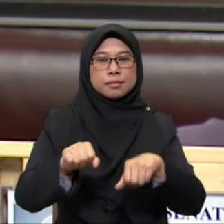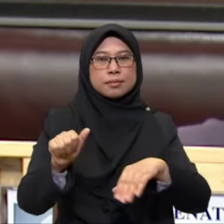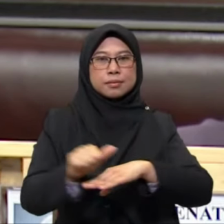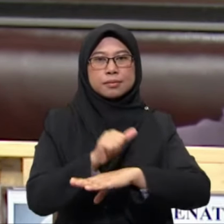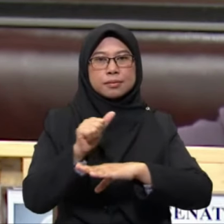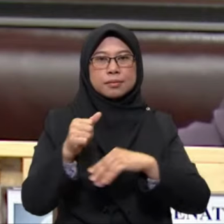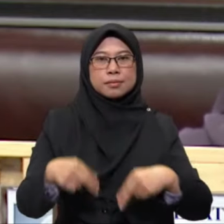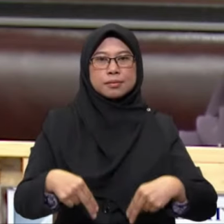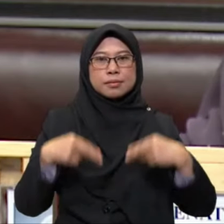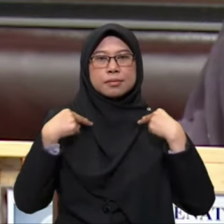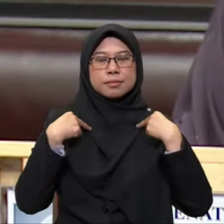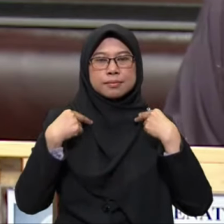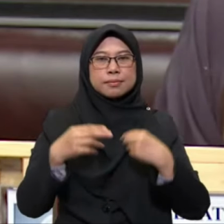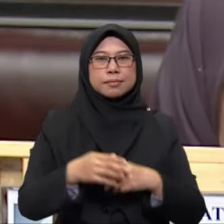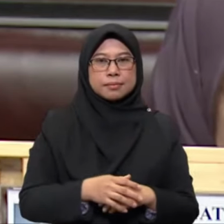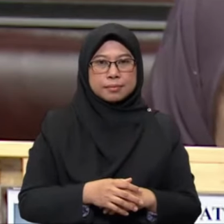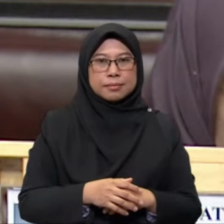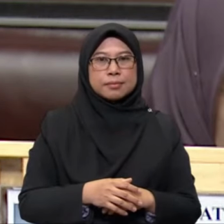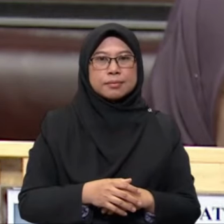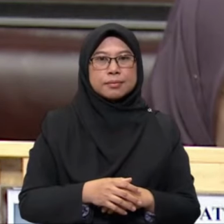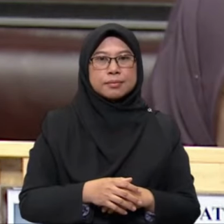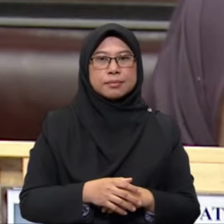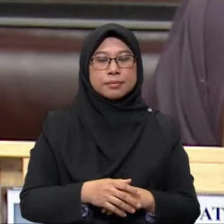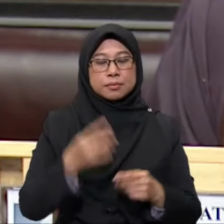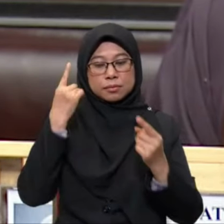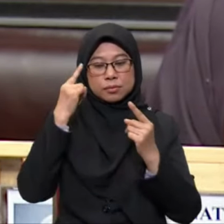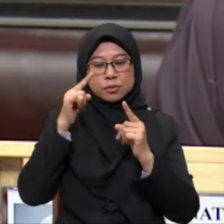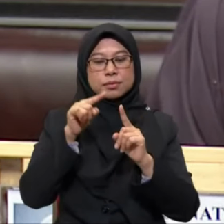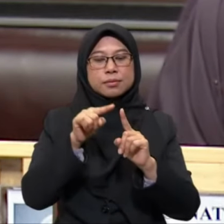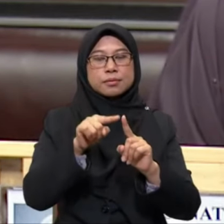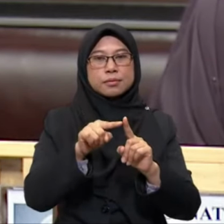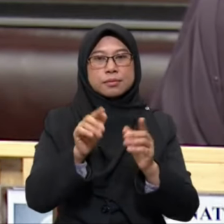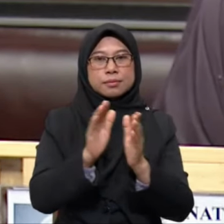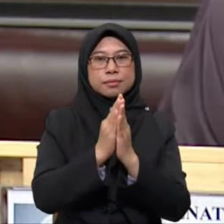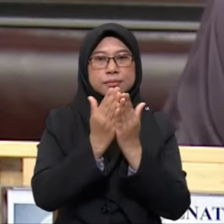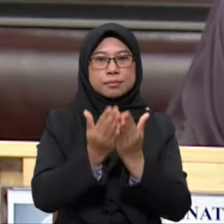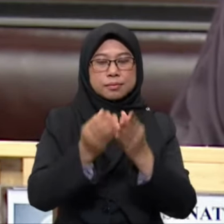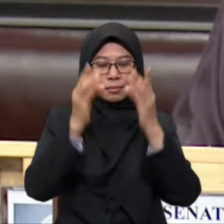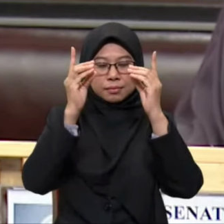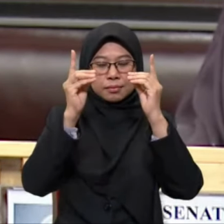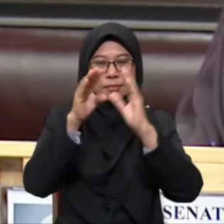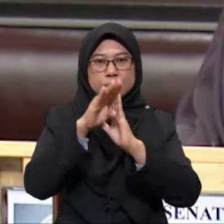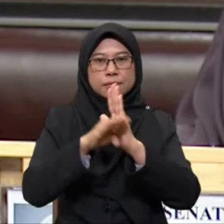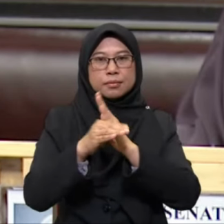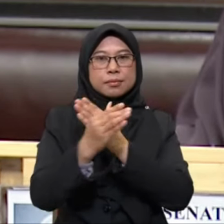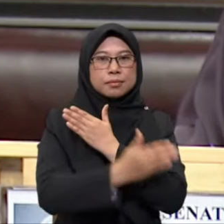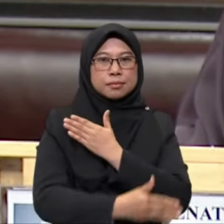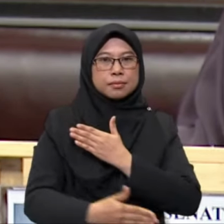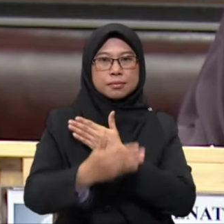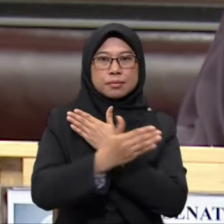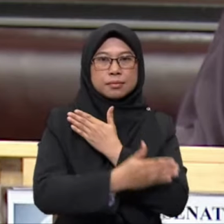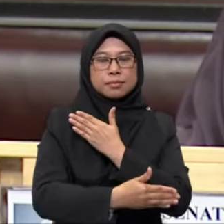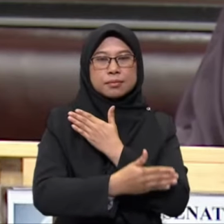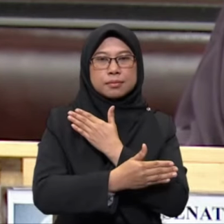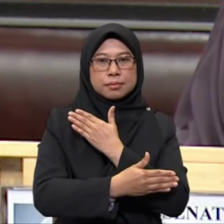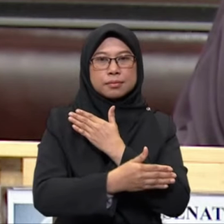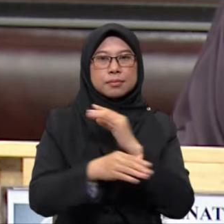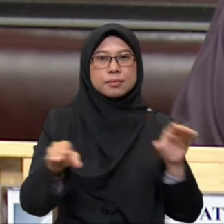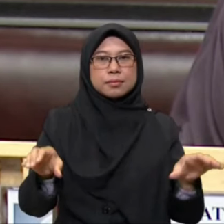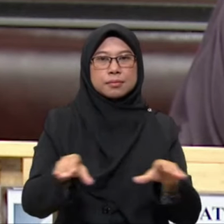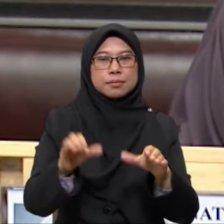diamalkan dalam kehidupan seharian. Bagi tujuan tersebut, buku pendidikan rukun negara telah